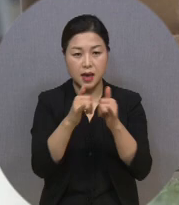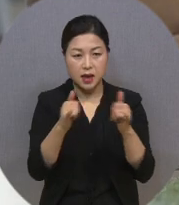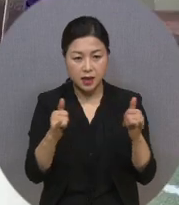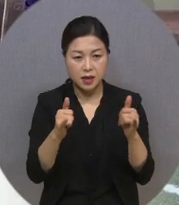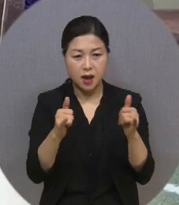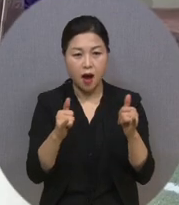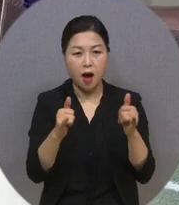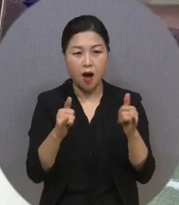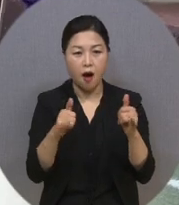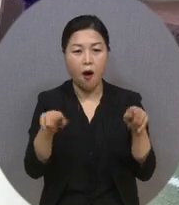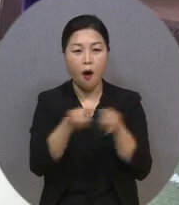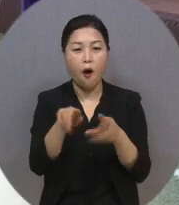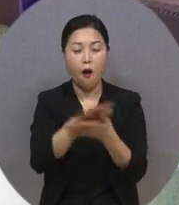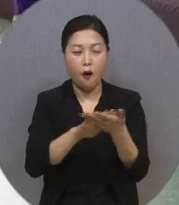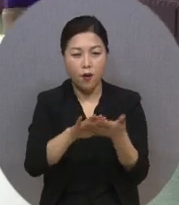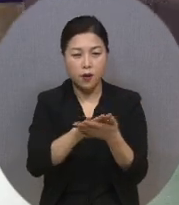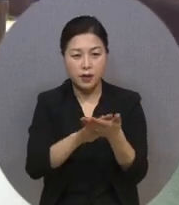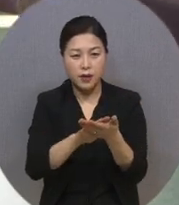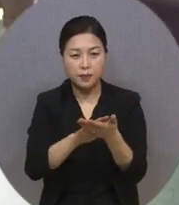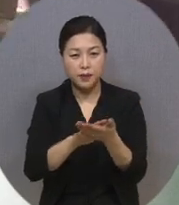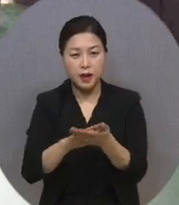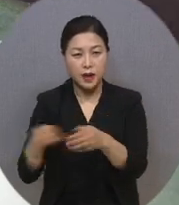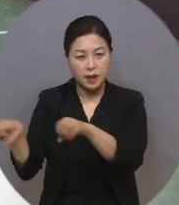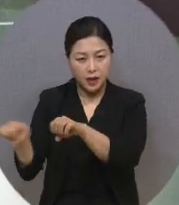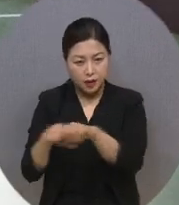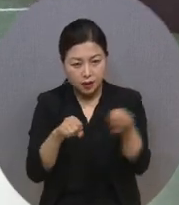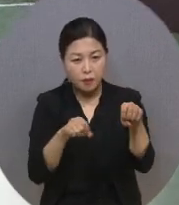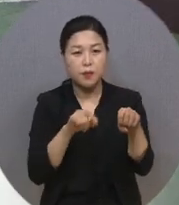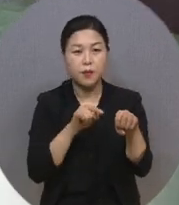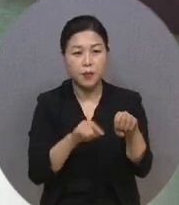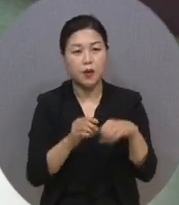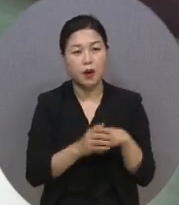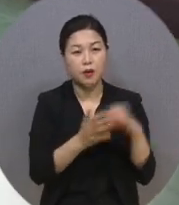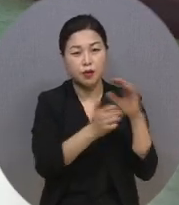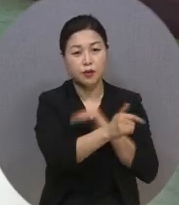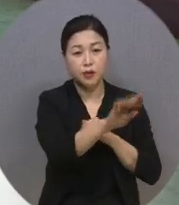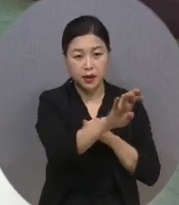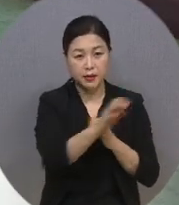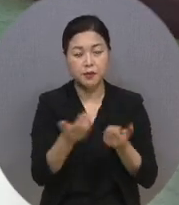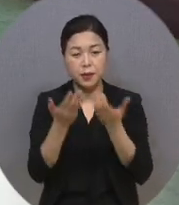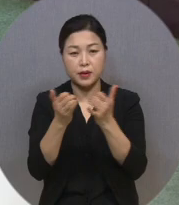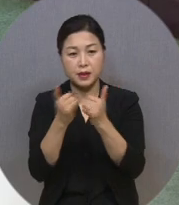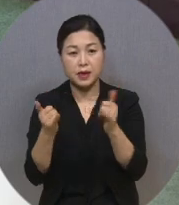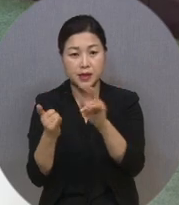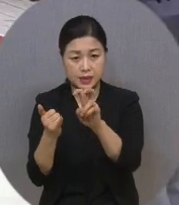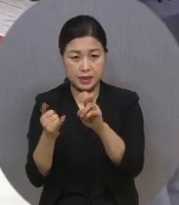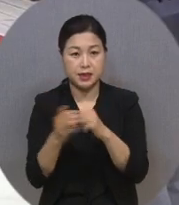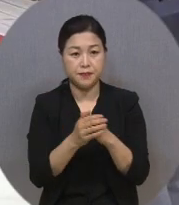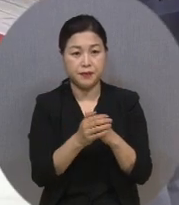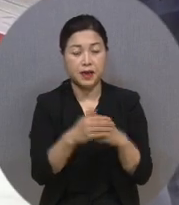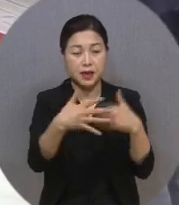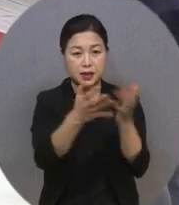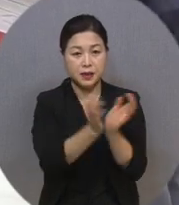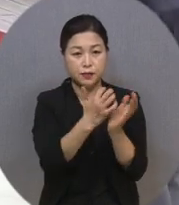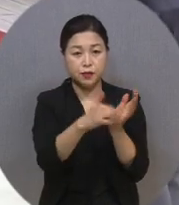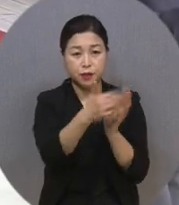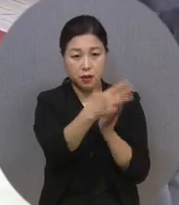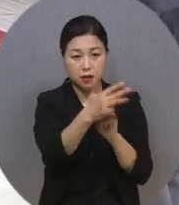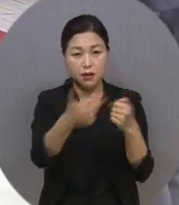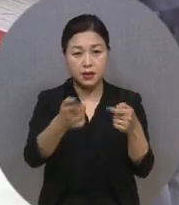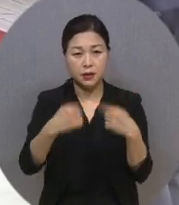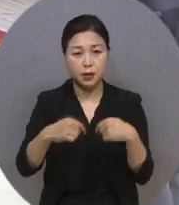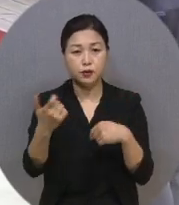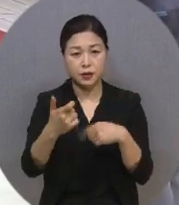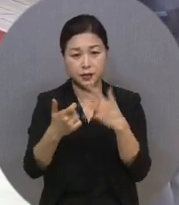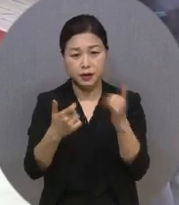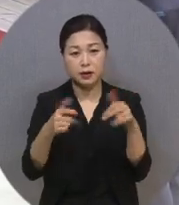열렸습니다. 이번 대회는 선수 40명, 봉사자 20명 등 8개 팀 60여 명이 참가했으며